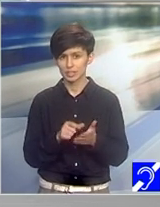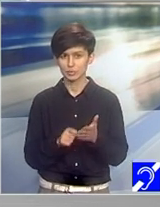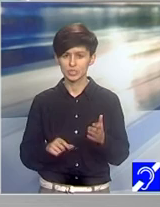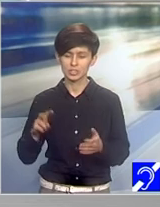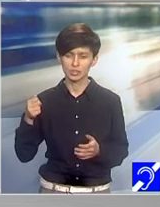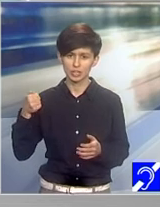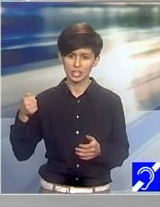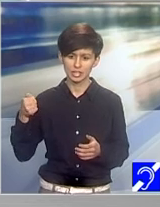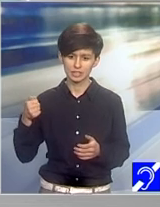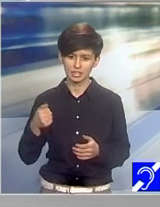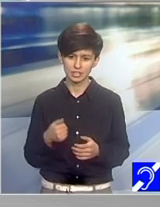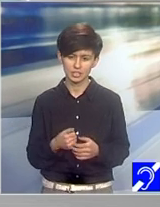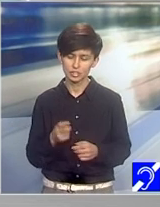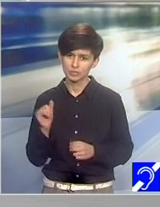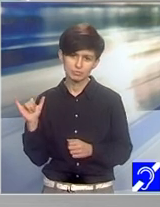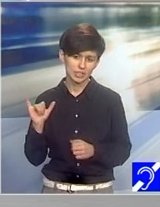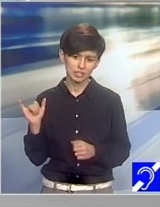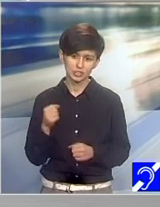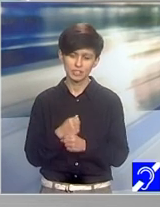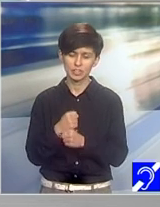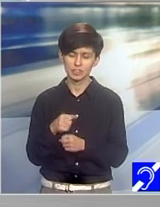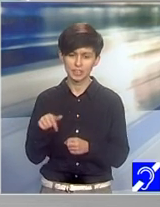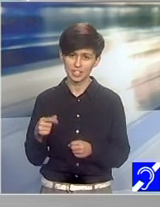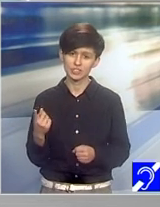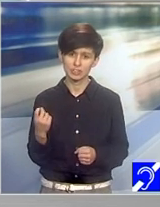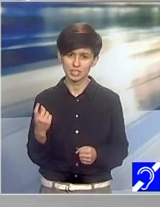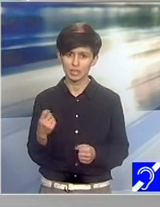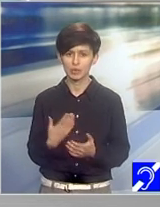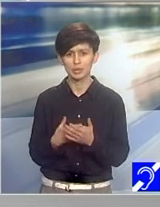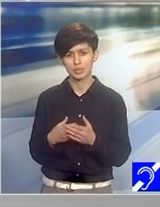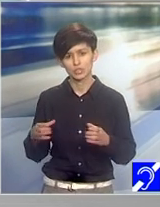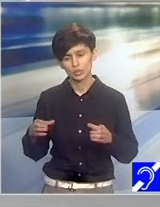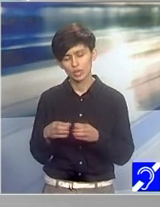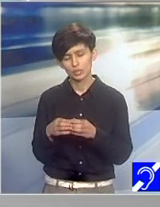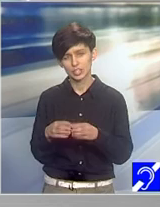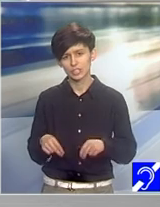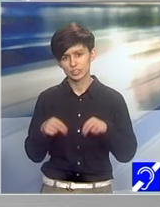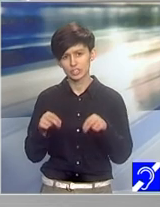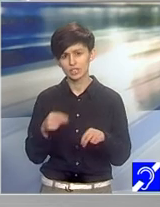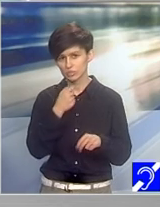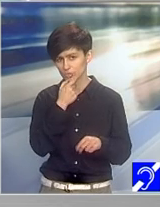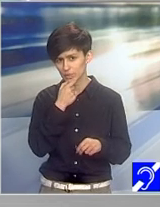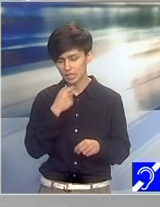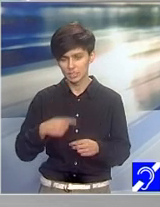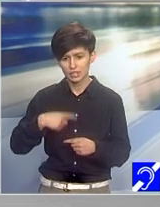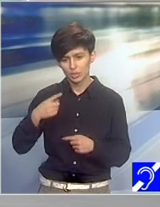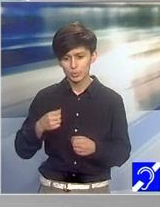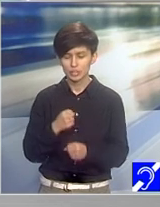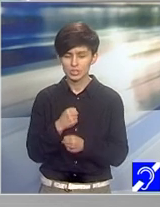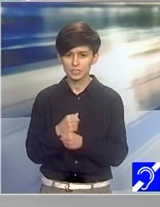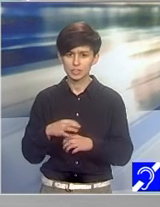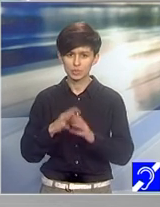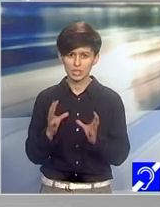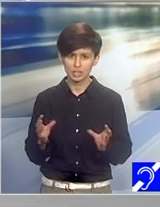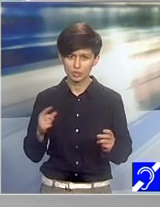să lanseze un asemenea apel spre unitate și să ajungem în anii următori să facem ca România să fie mai